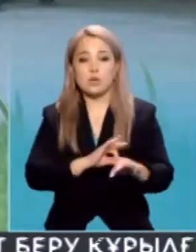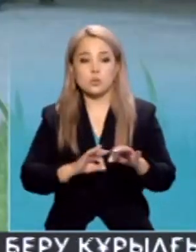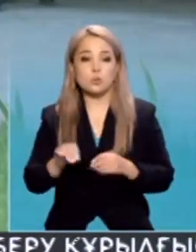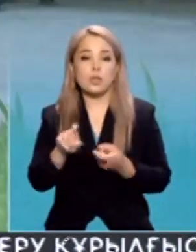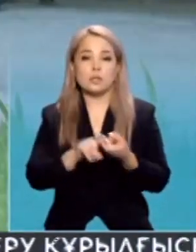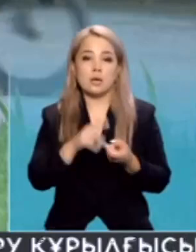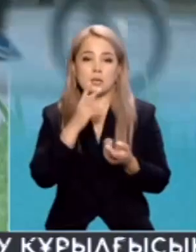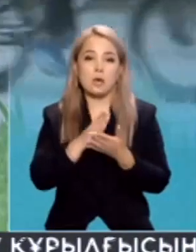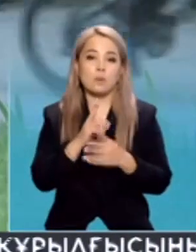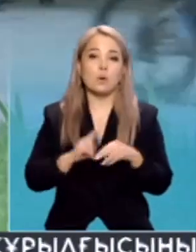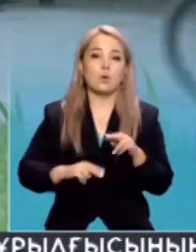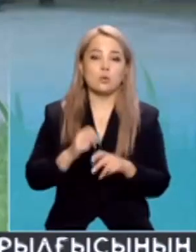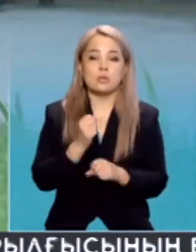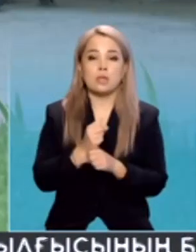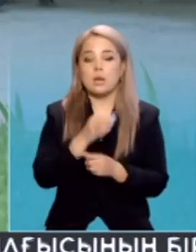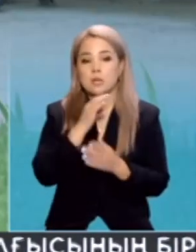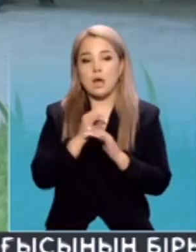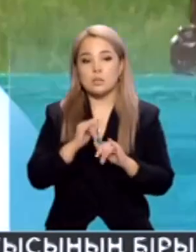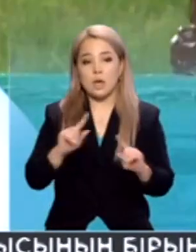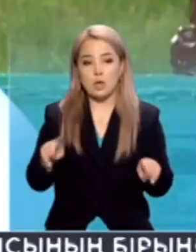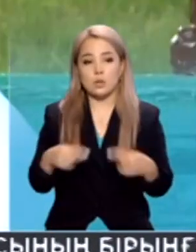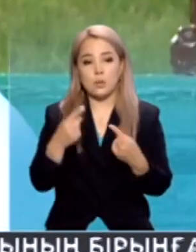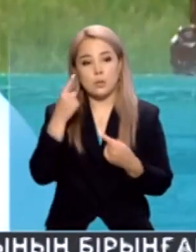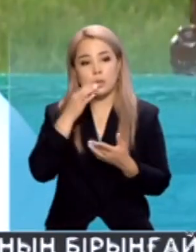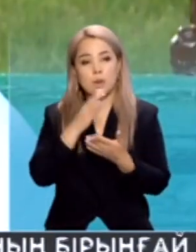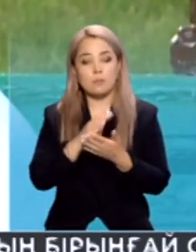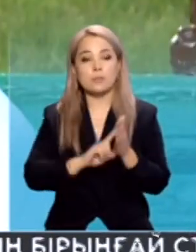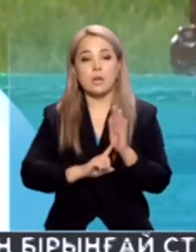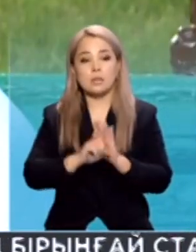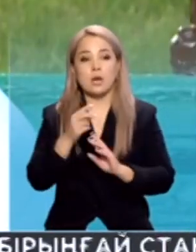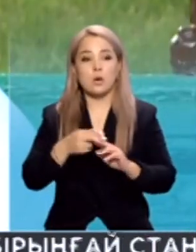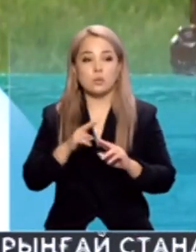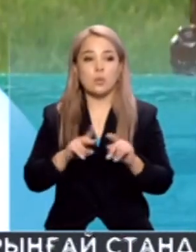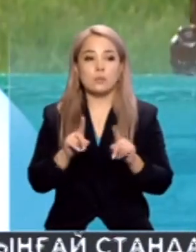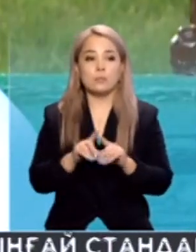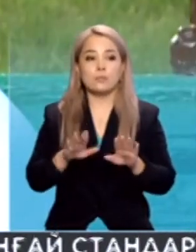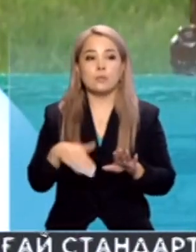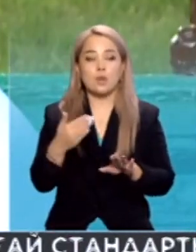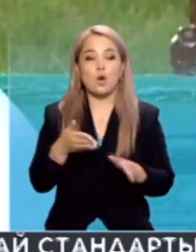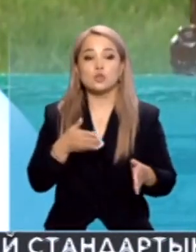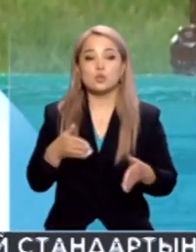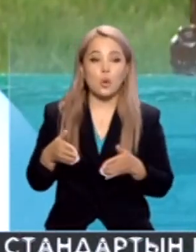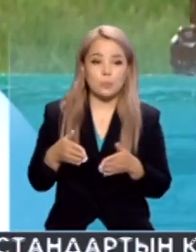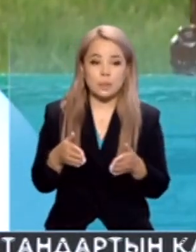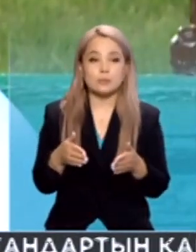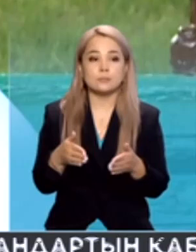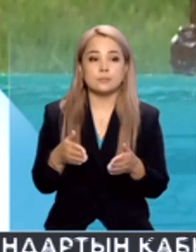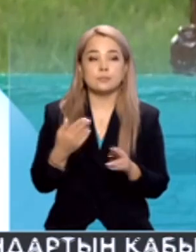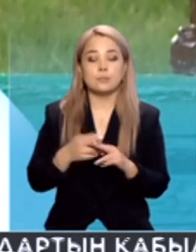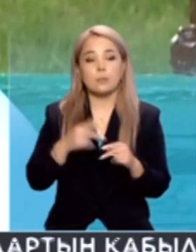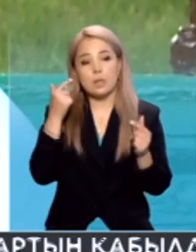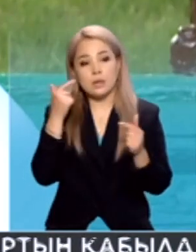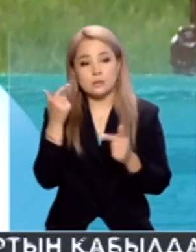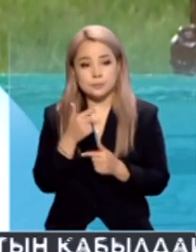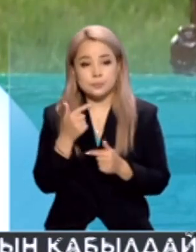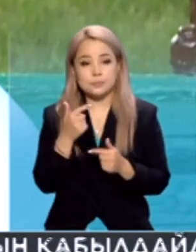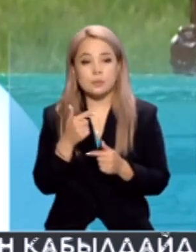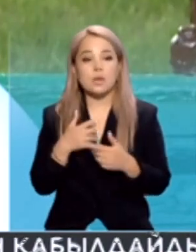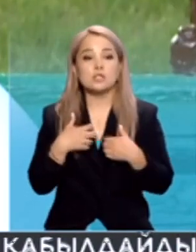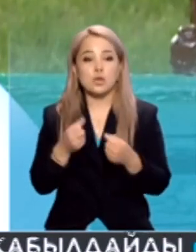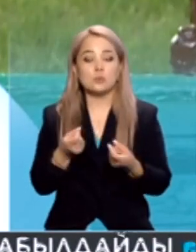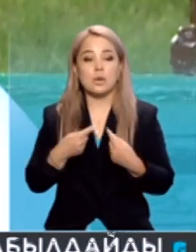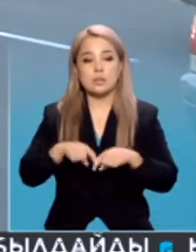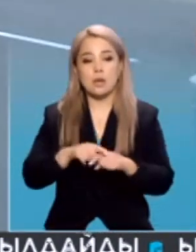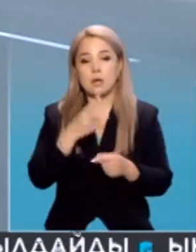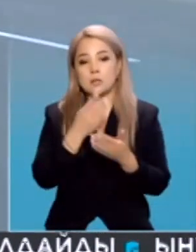жағынан, енді құрылыс жағынан жанданады деп ойлаймын. Енді ең бастысы осы, жолмен білемсің, денсаулық